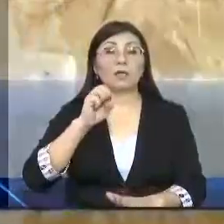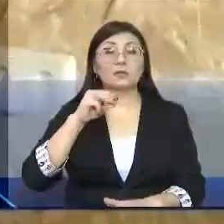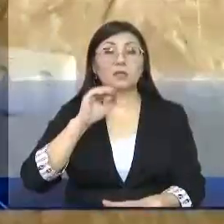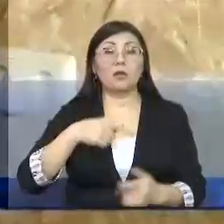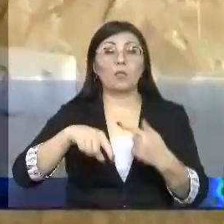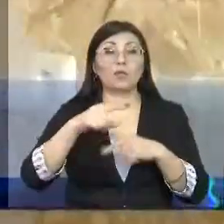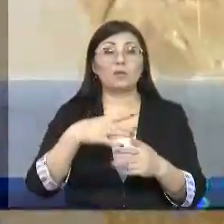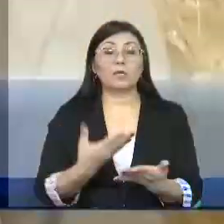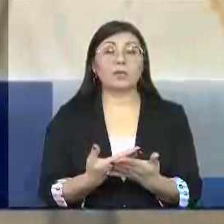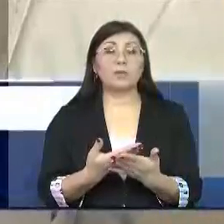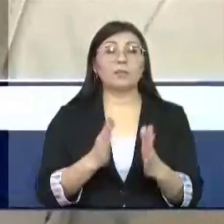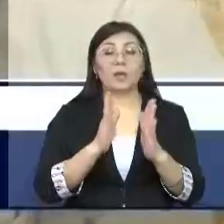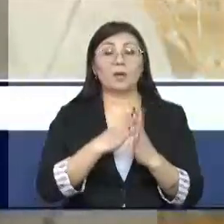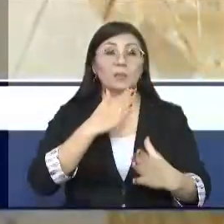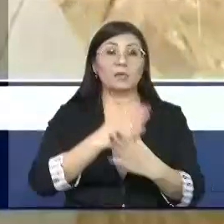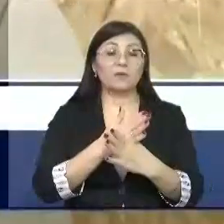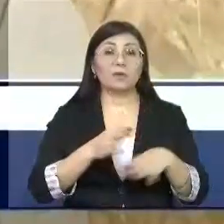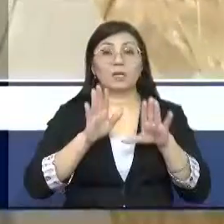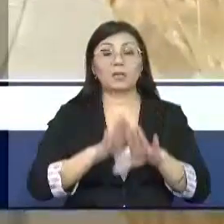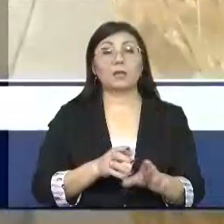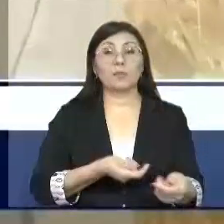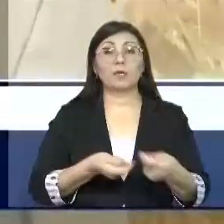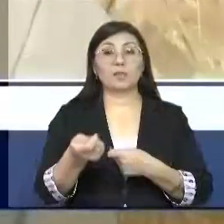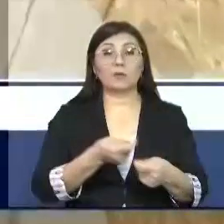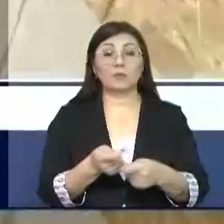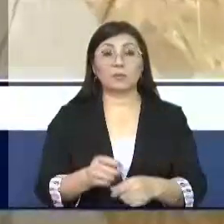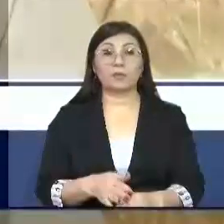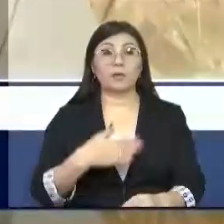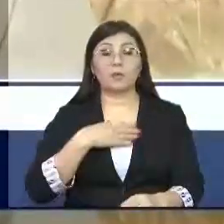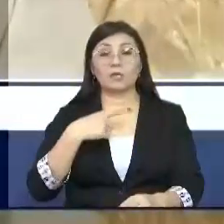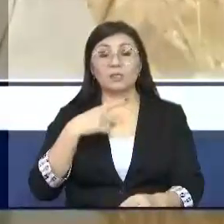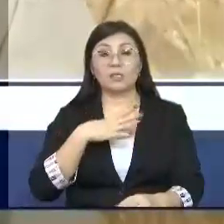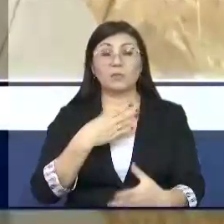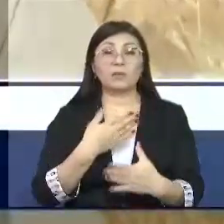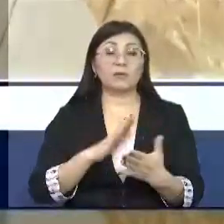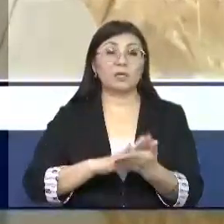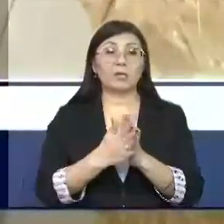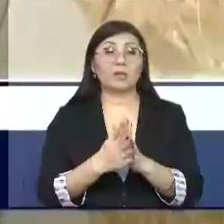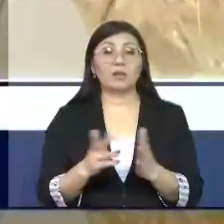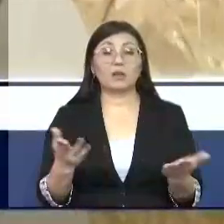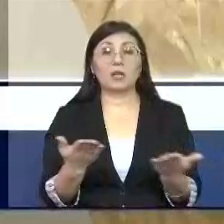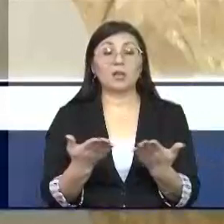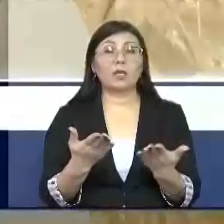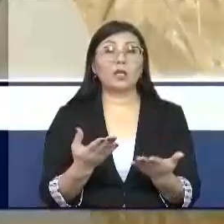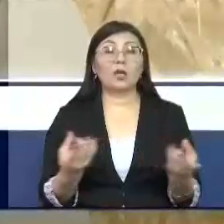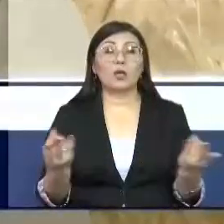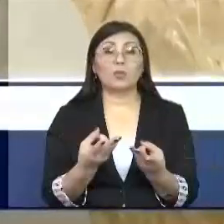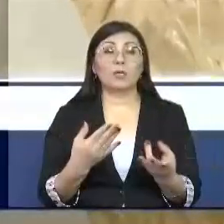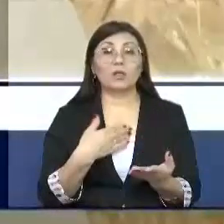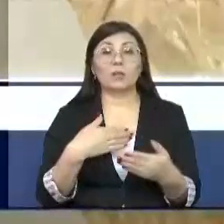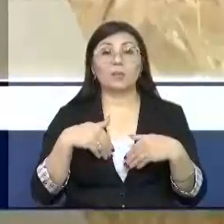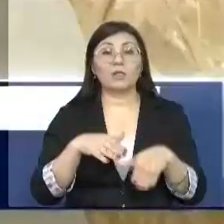в местную здесь вот администрацию. Мне сказали условия, какие нужны были. Мы с женой посоветовались и решили